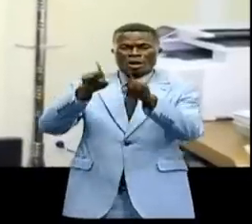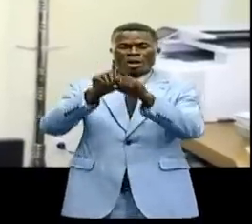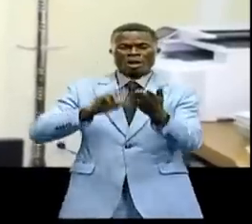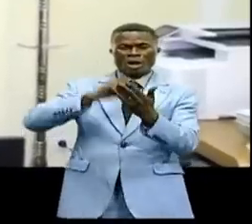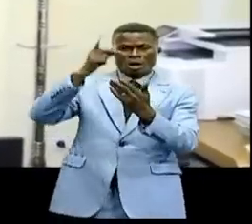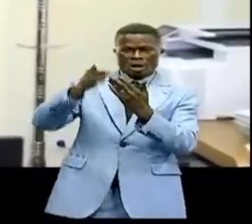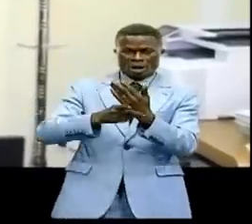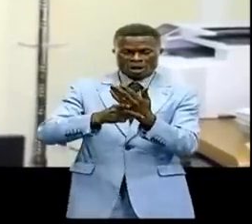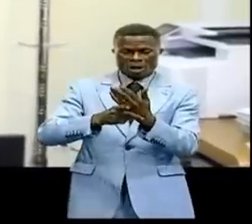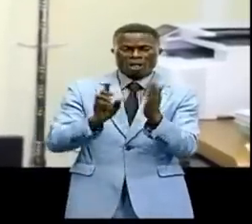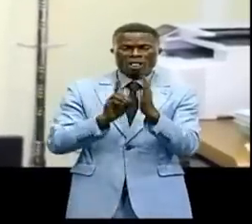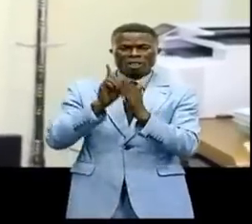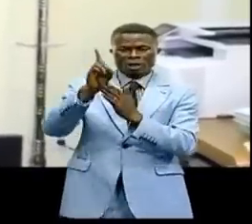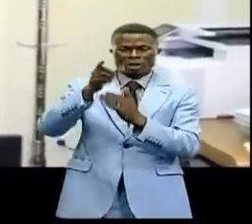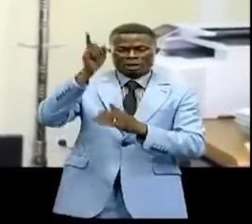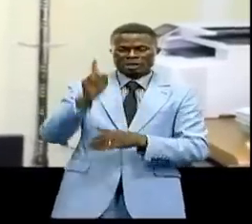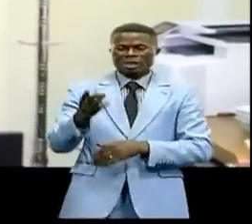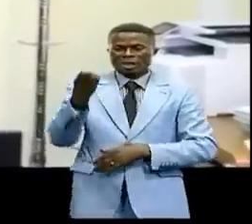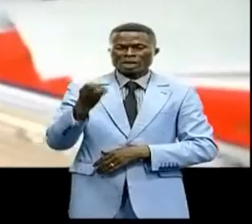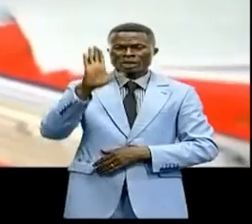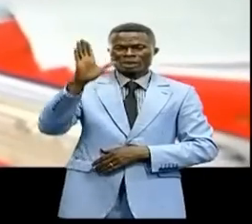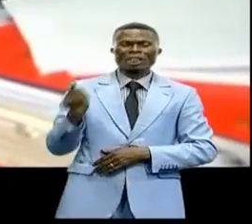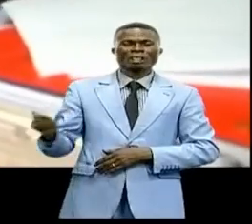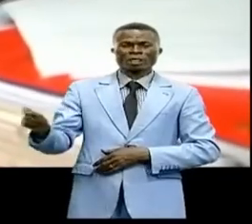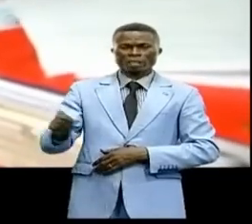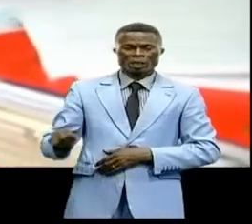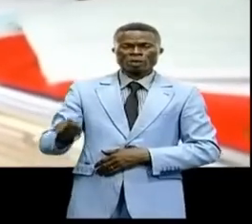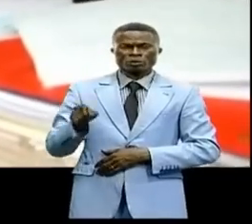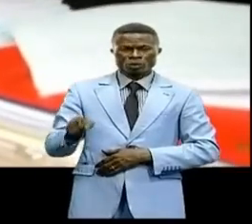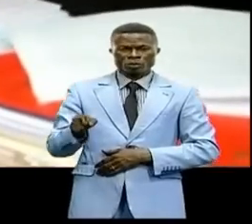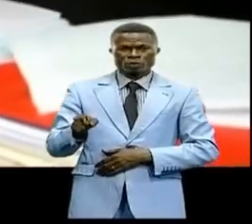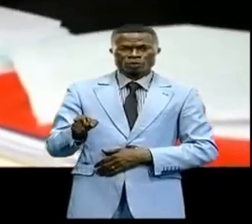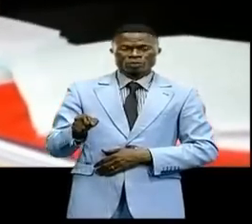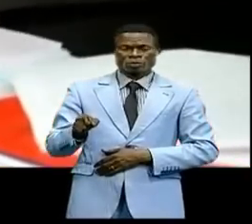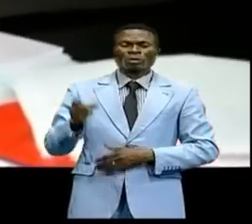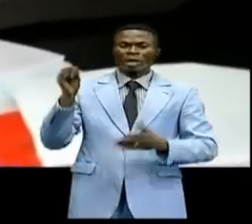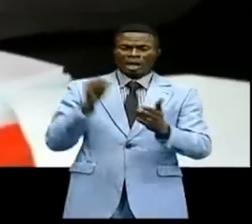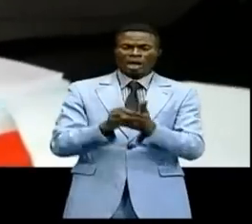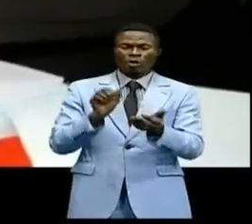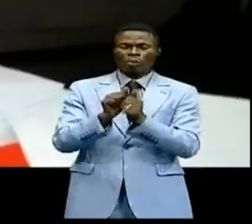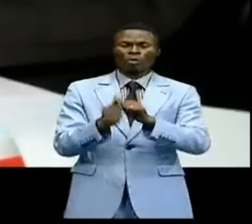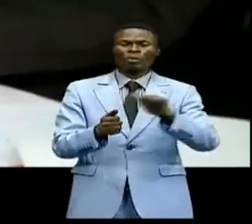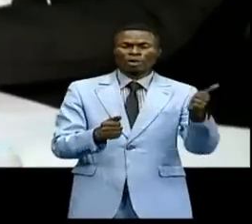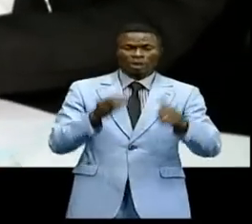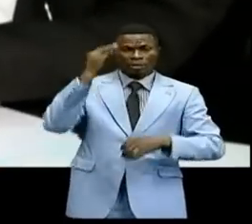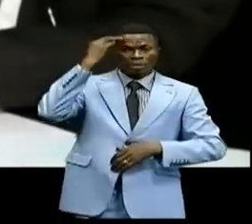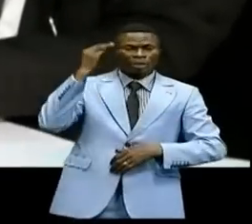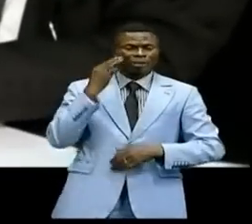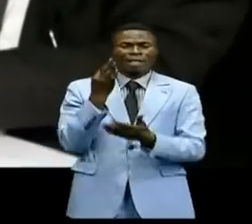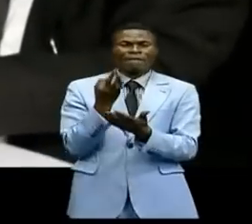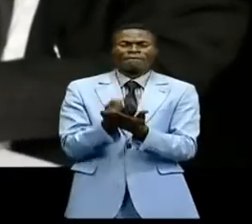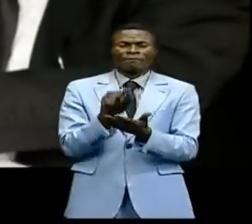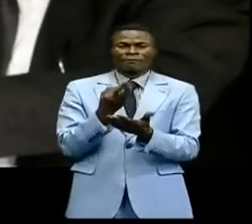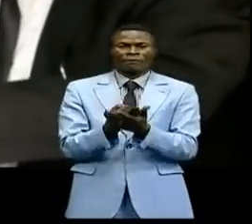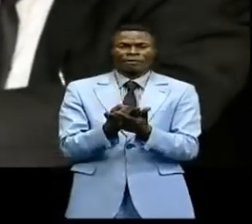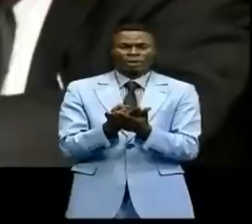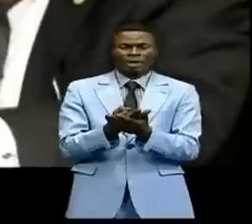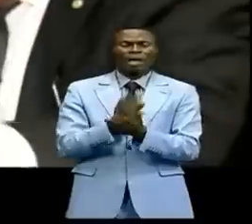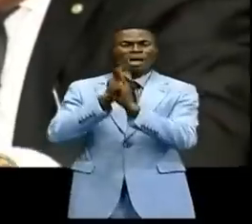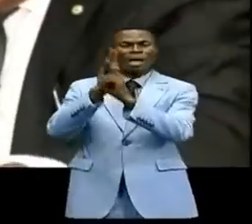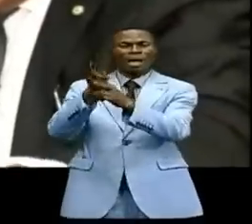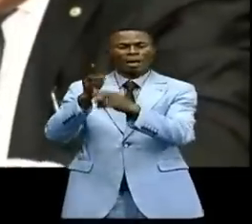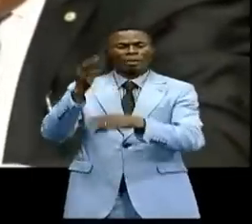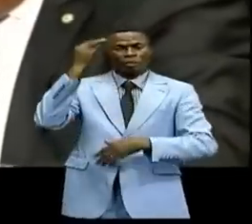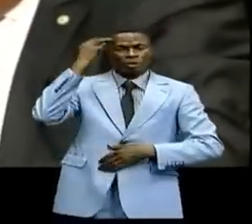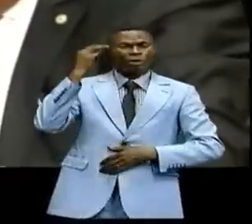programme local de développement de 145 territoires. Sur un autre chapitre, le ministre des Finances a fait part au